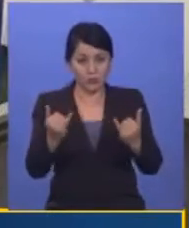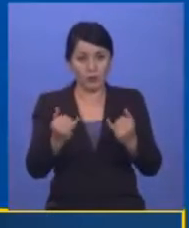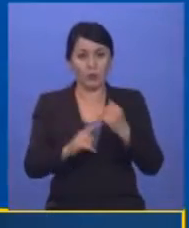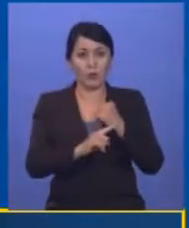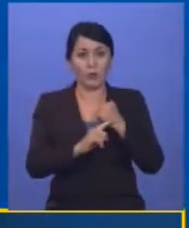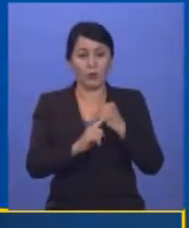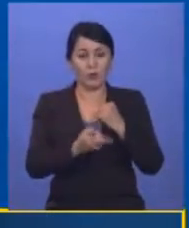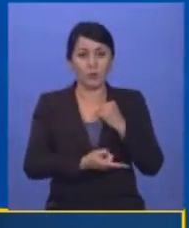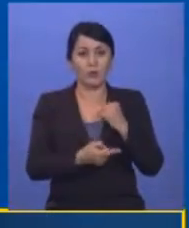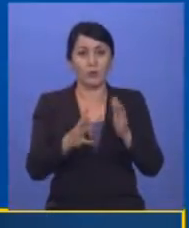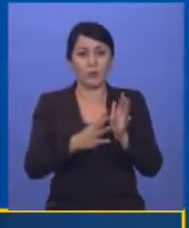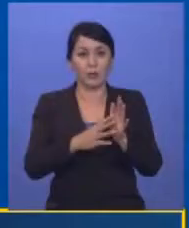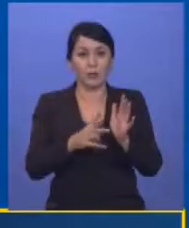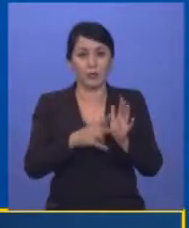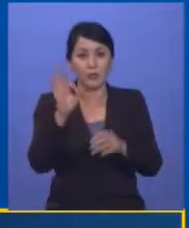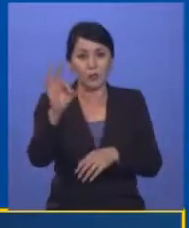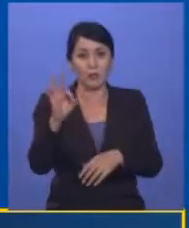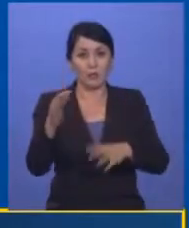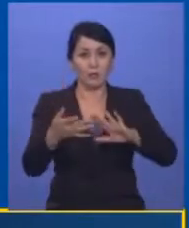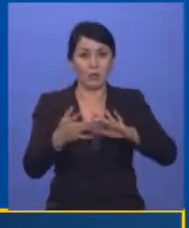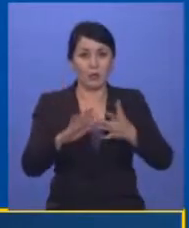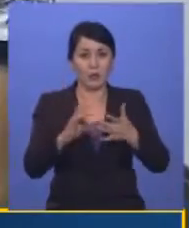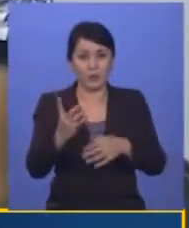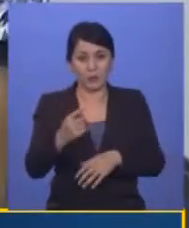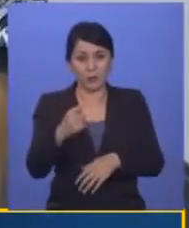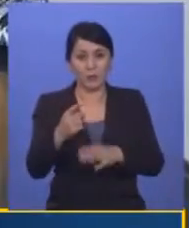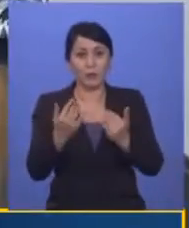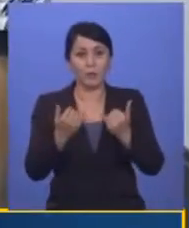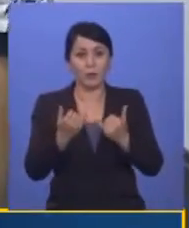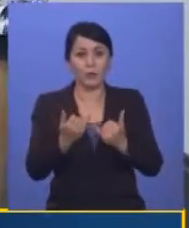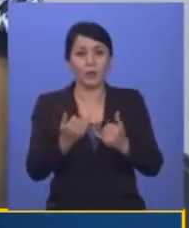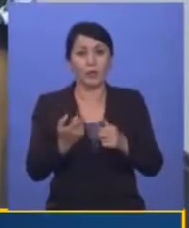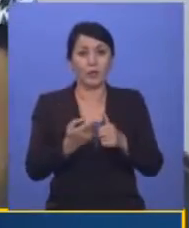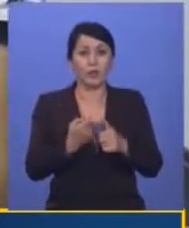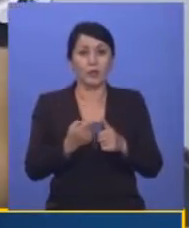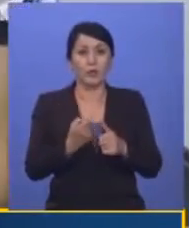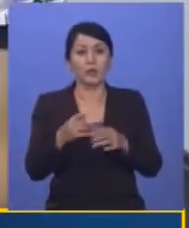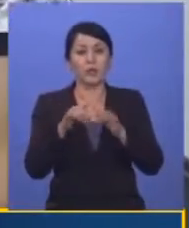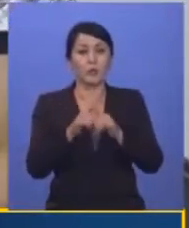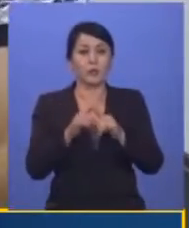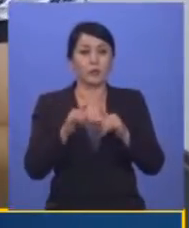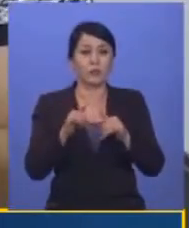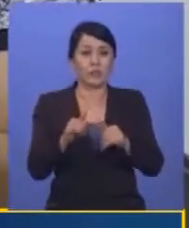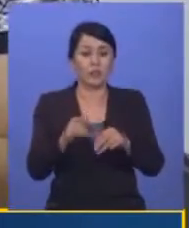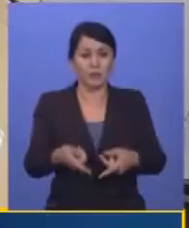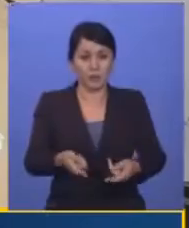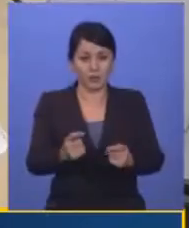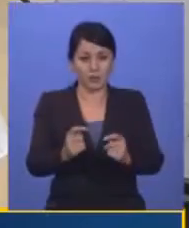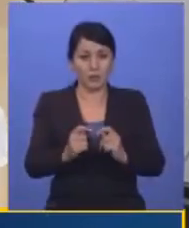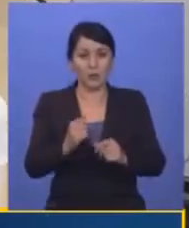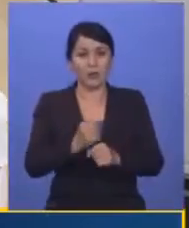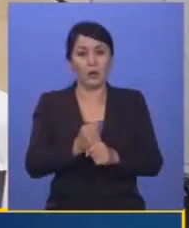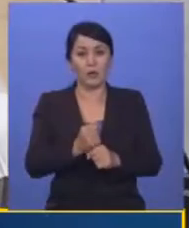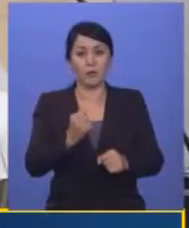түрін көрсеткен. Соның 98%-ы электронды форматта. Айта кету керек, бүгіндері аталған іс жетілдірілуде.